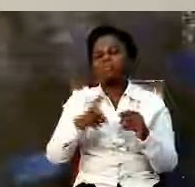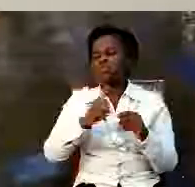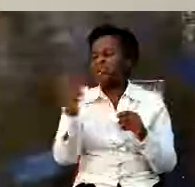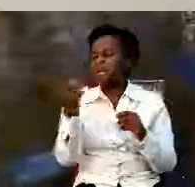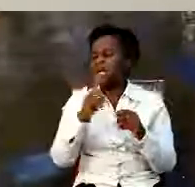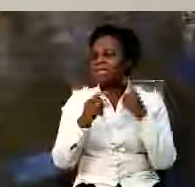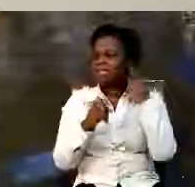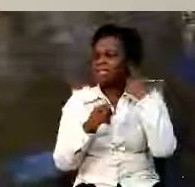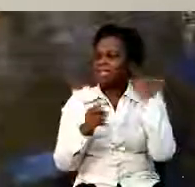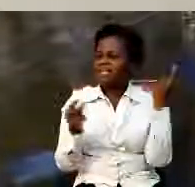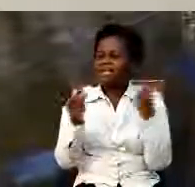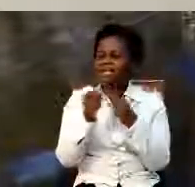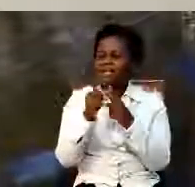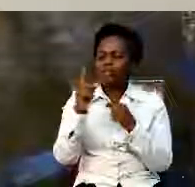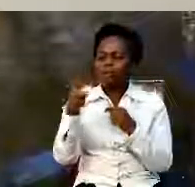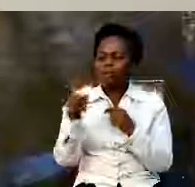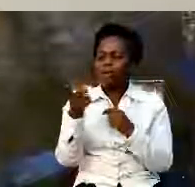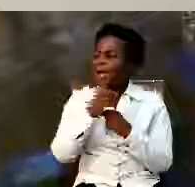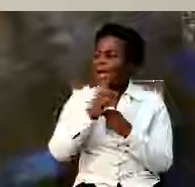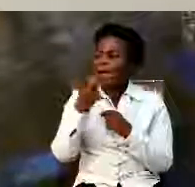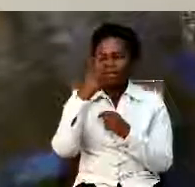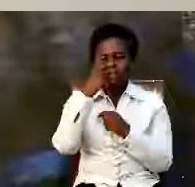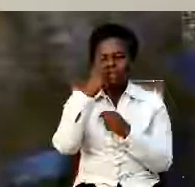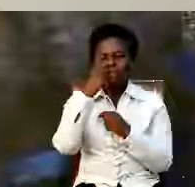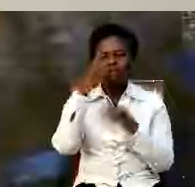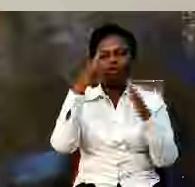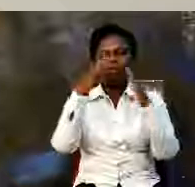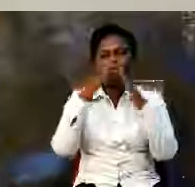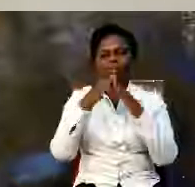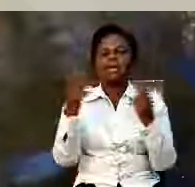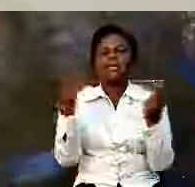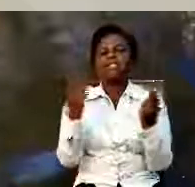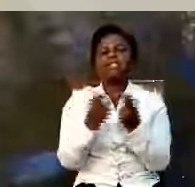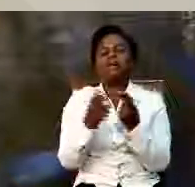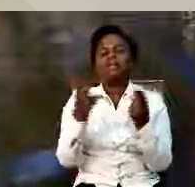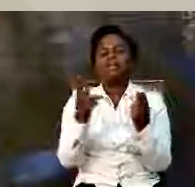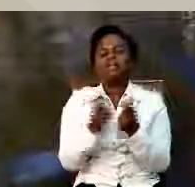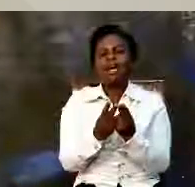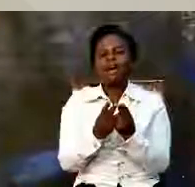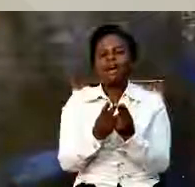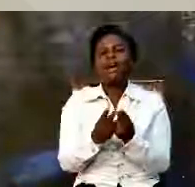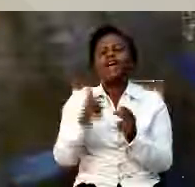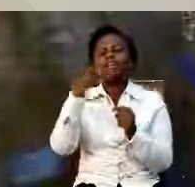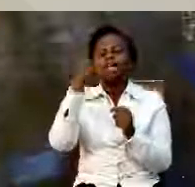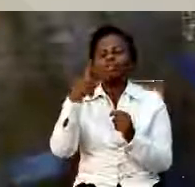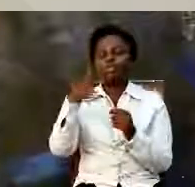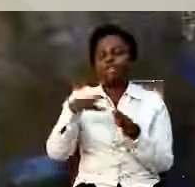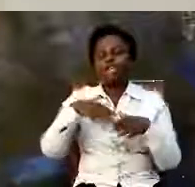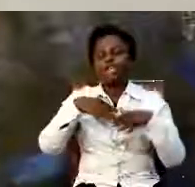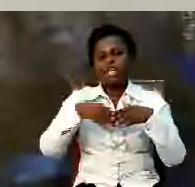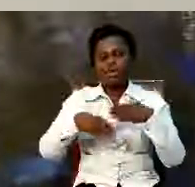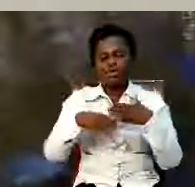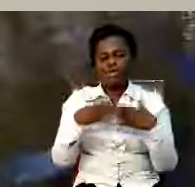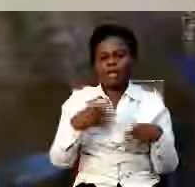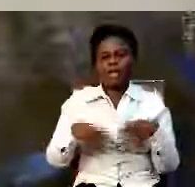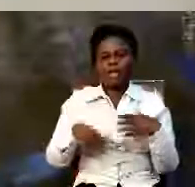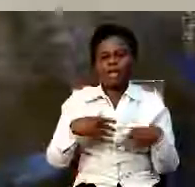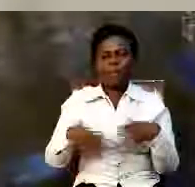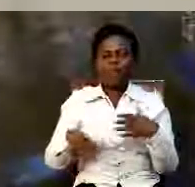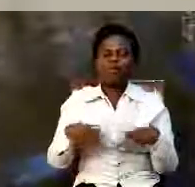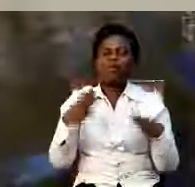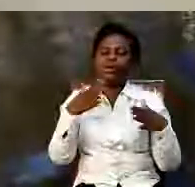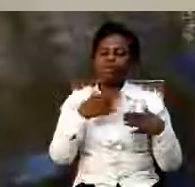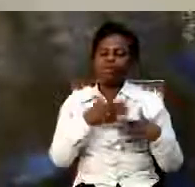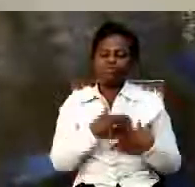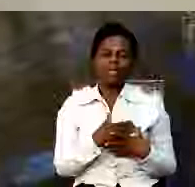neno, hasifui nyumbani, ni kama mtu aliye na utapia mulo wa upendo. Kwa hiyo akipata kachakula